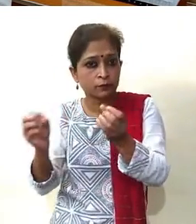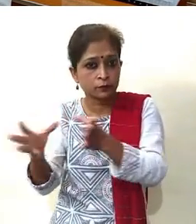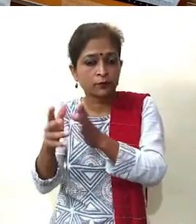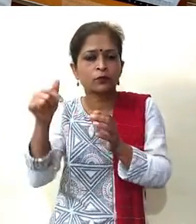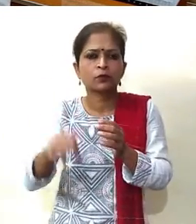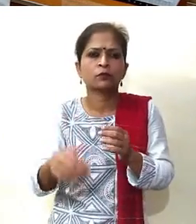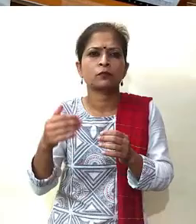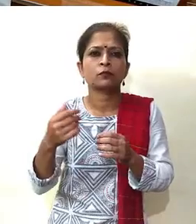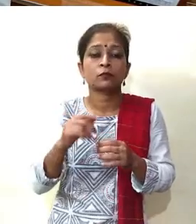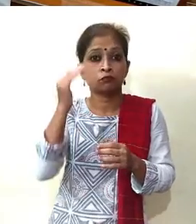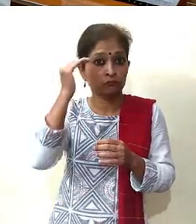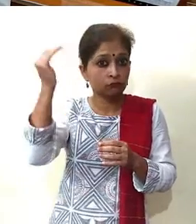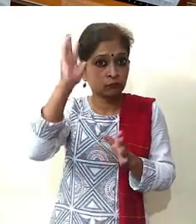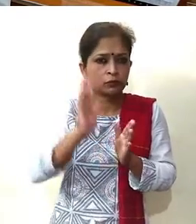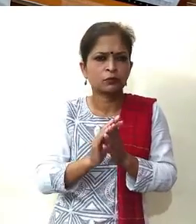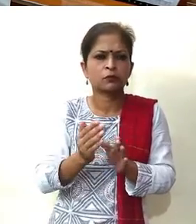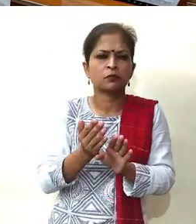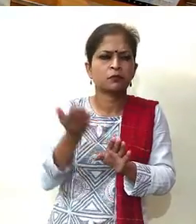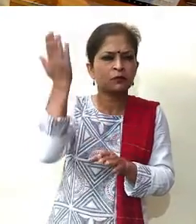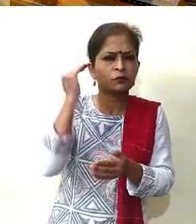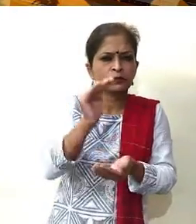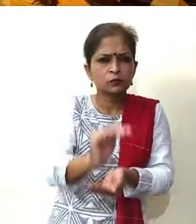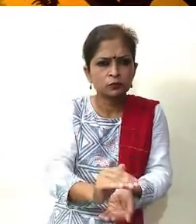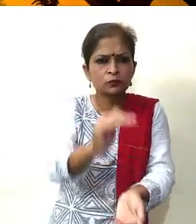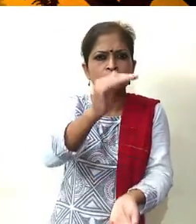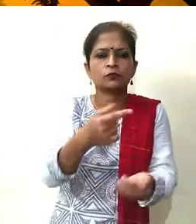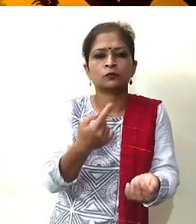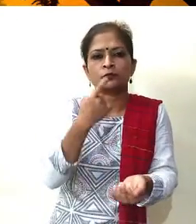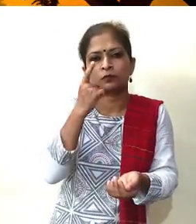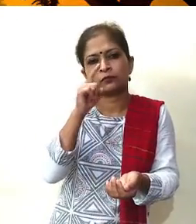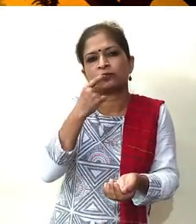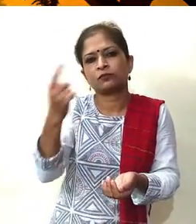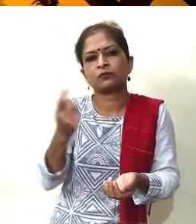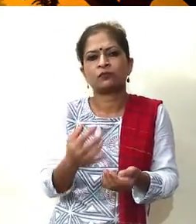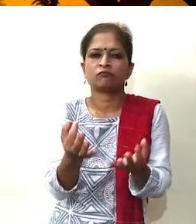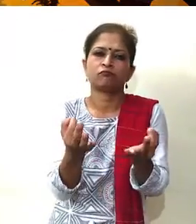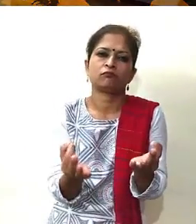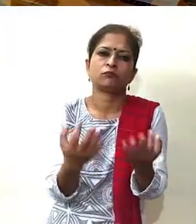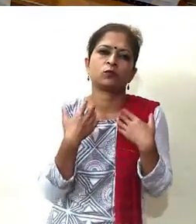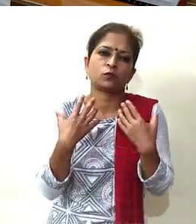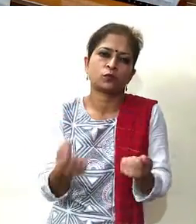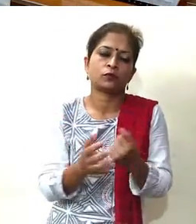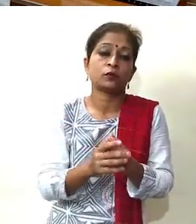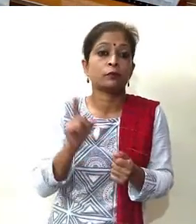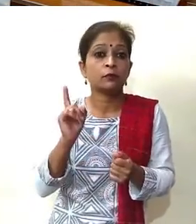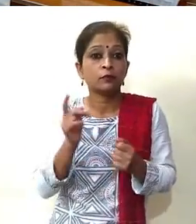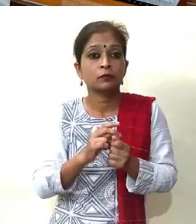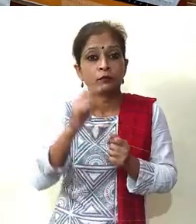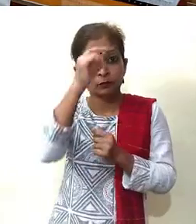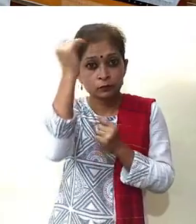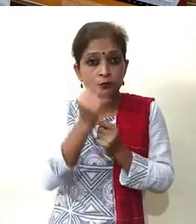बचपन से जिद करते थे कि माँ मुझे सन्यास्त होना है ना। हिंदुओं में ये अपने में परंपरा है कि जब तक